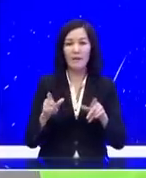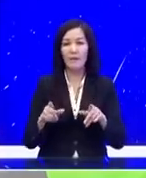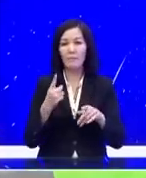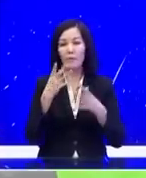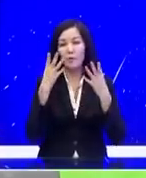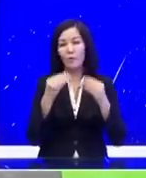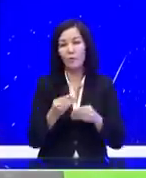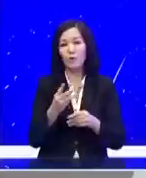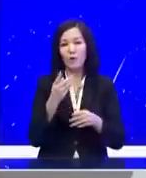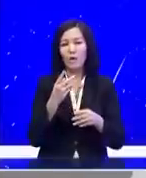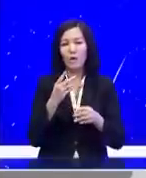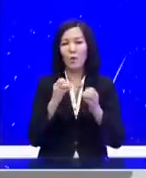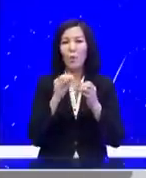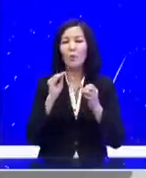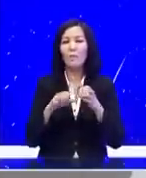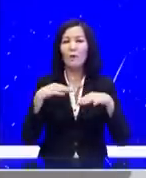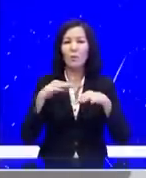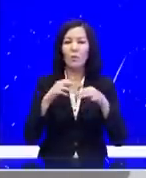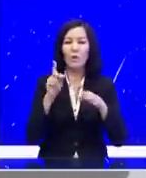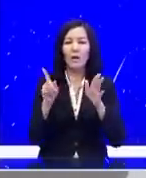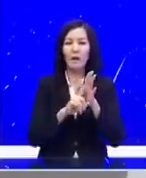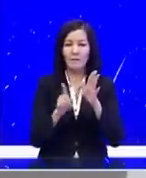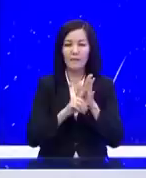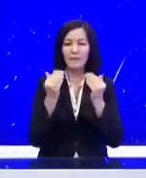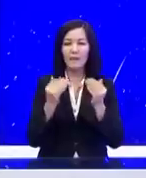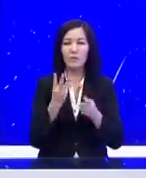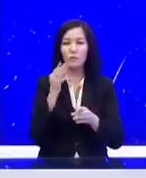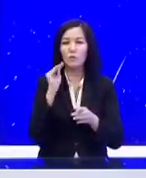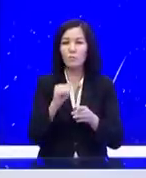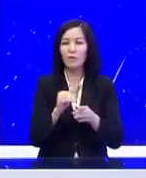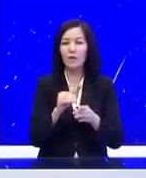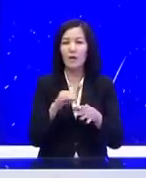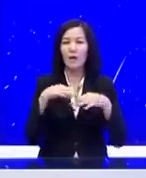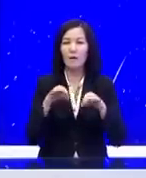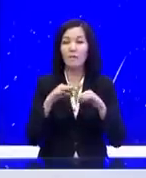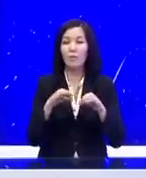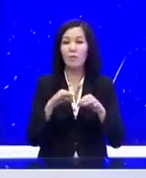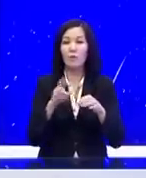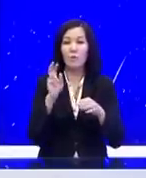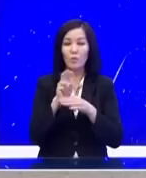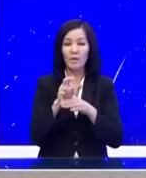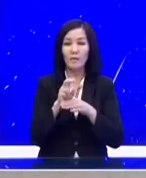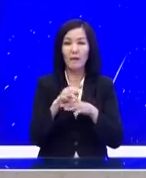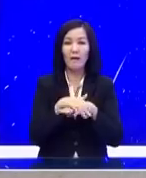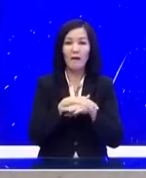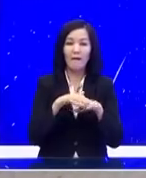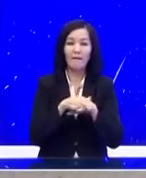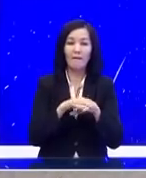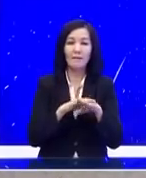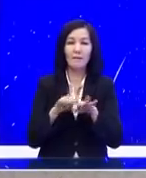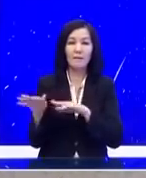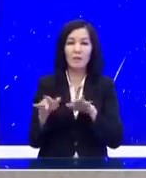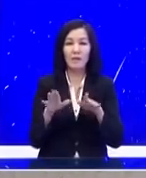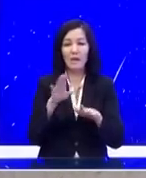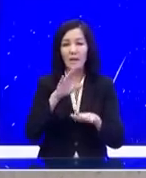тәулігіне кемінде 10 мыңнан аса көлік қатынасы, қазір 3 мыңға жуық автокөлік өтеді. Мұның өзі халықтың санитарлық шара